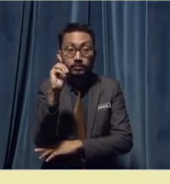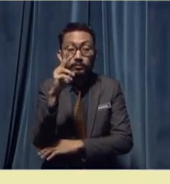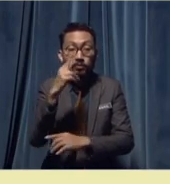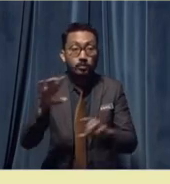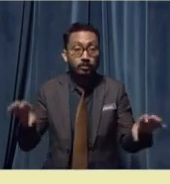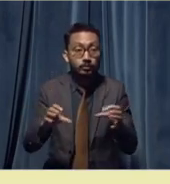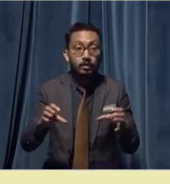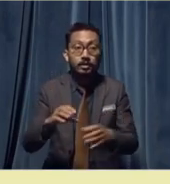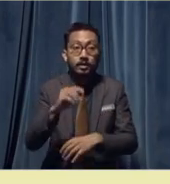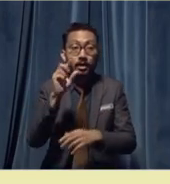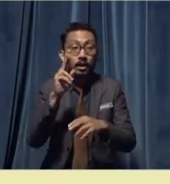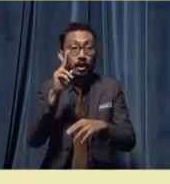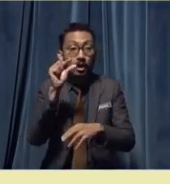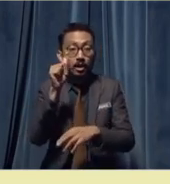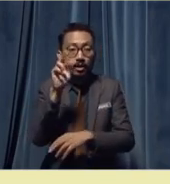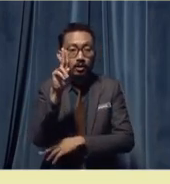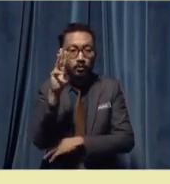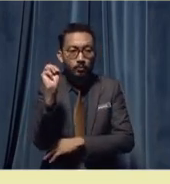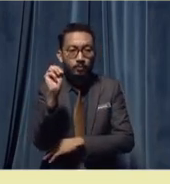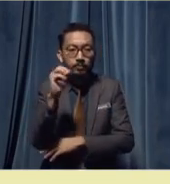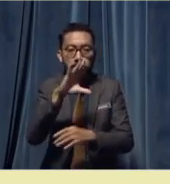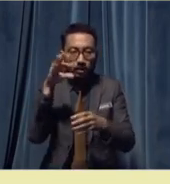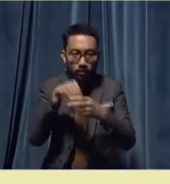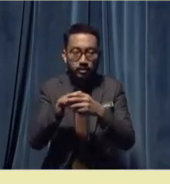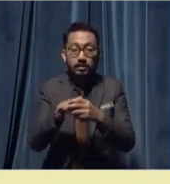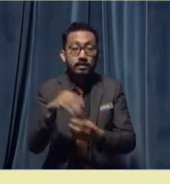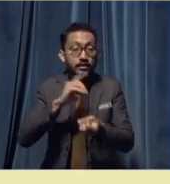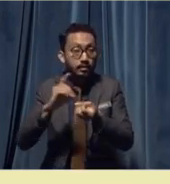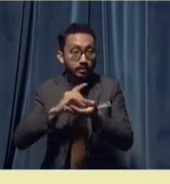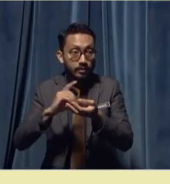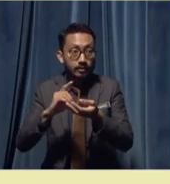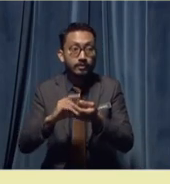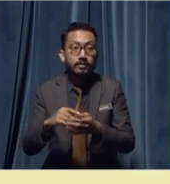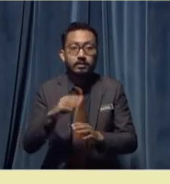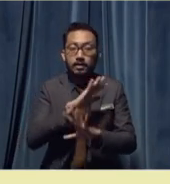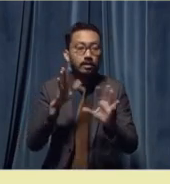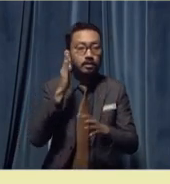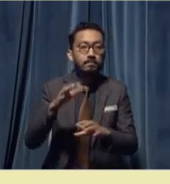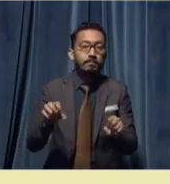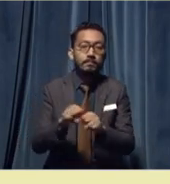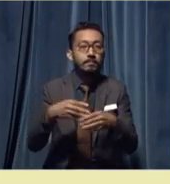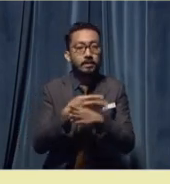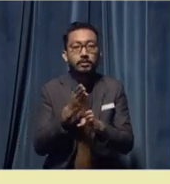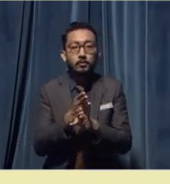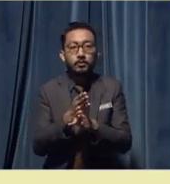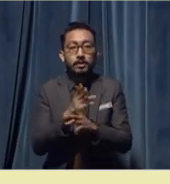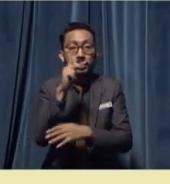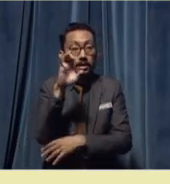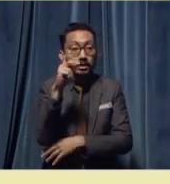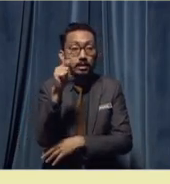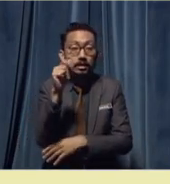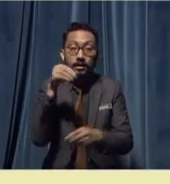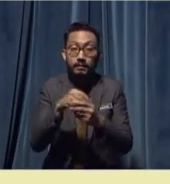Deterjen tidak akan membentuk kekat dalam air. Garam terlarutkan ini